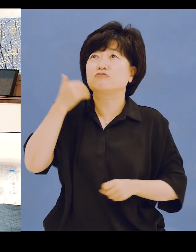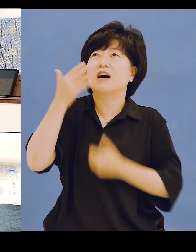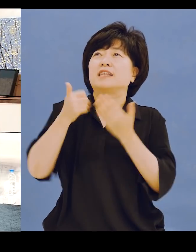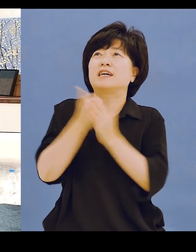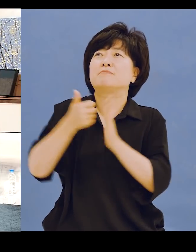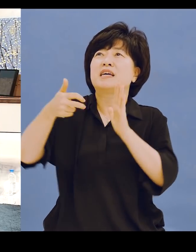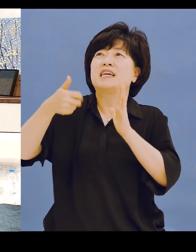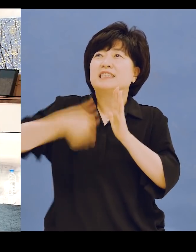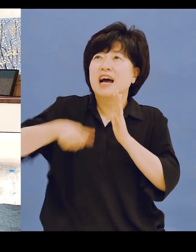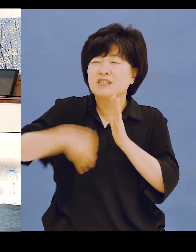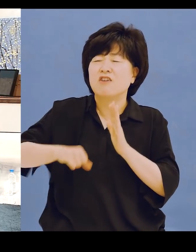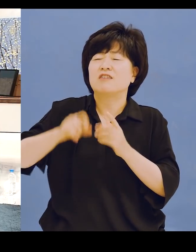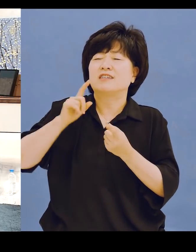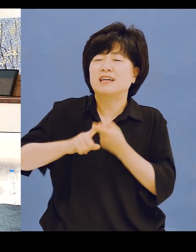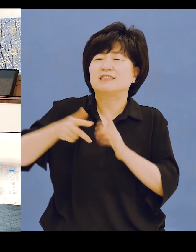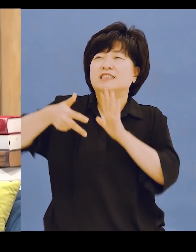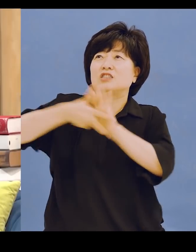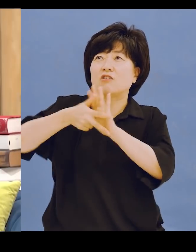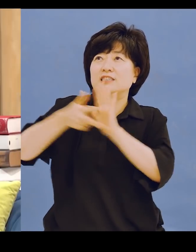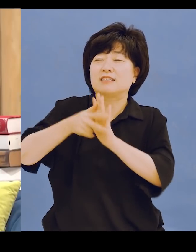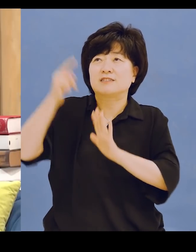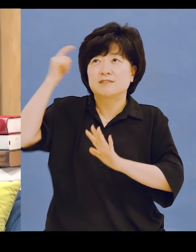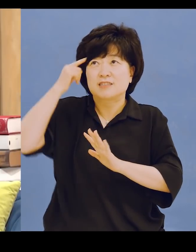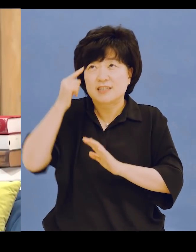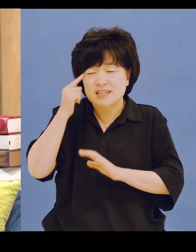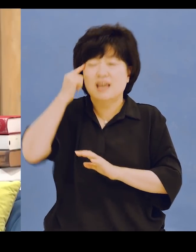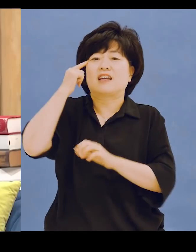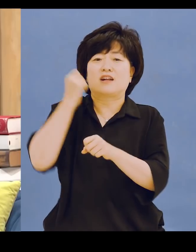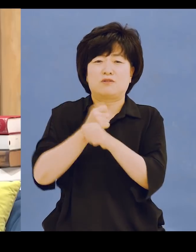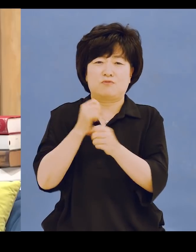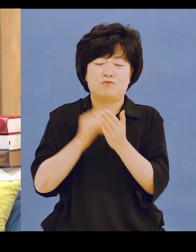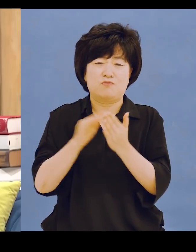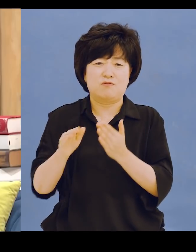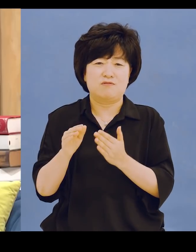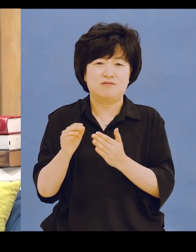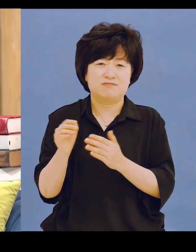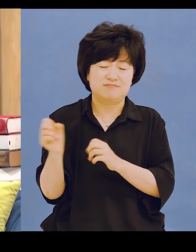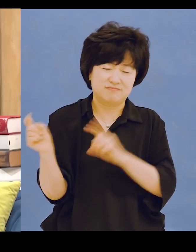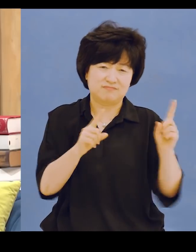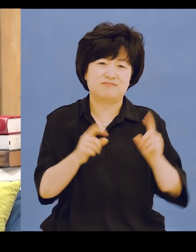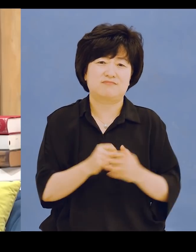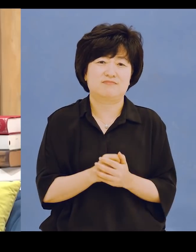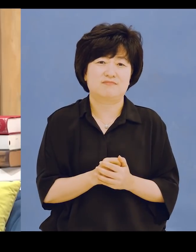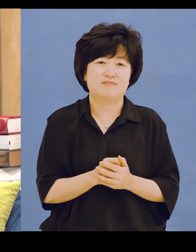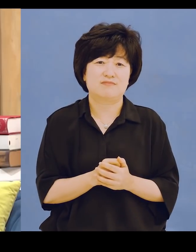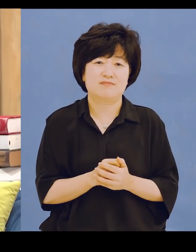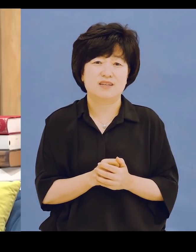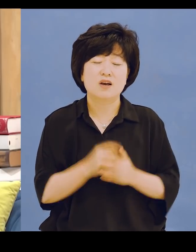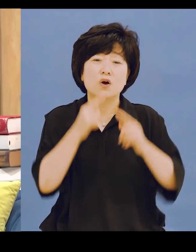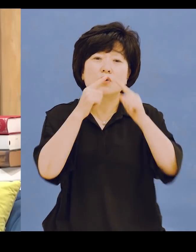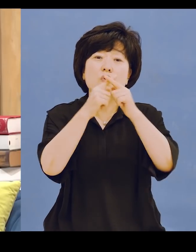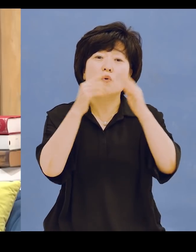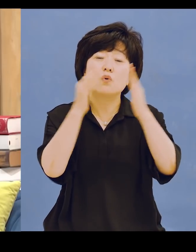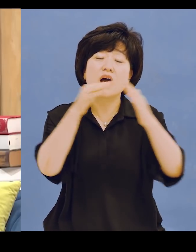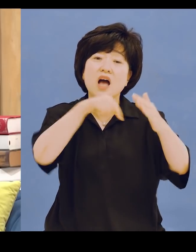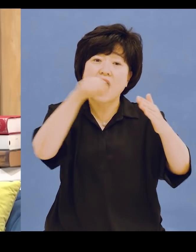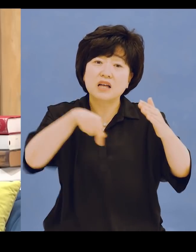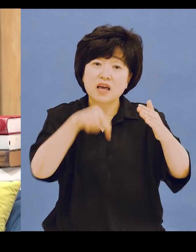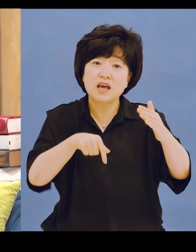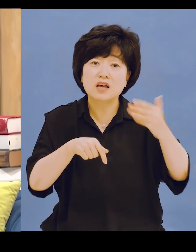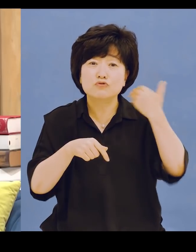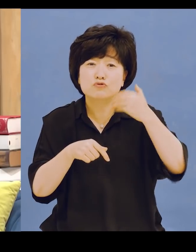그리고 그렇게 했다면 그래서 제가 하는 말이 어떤 교회에 단 한 선배가 본이 된다면 어찌